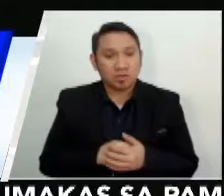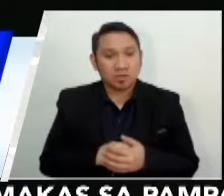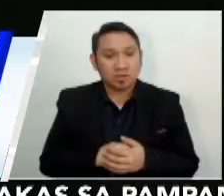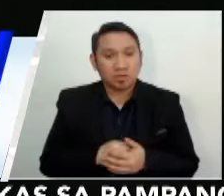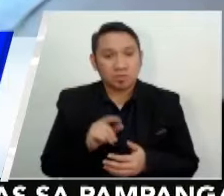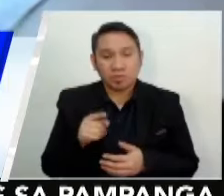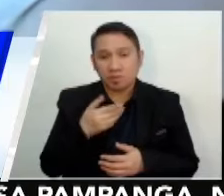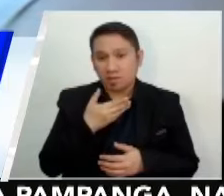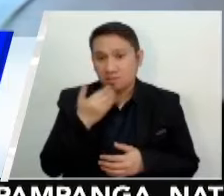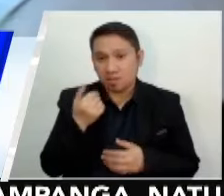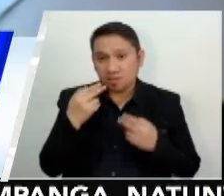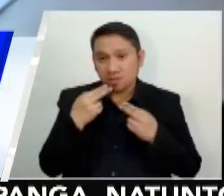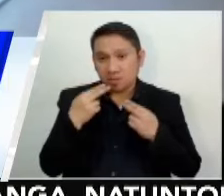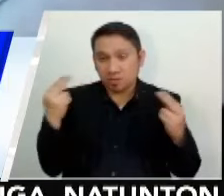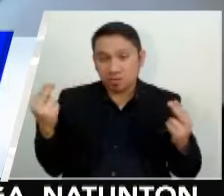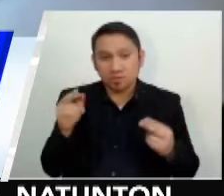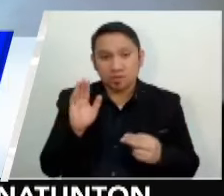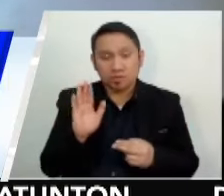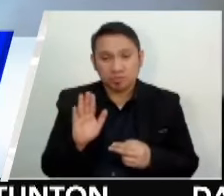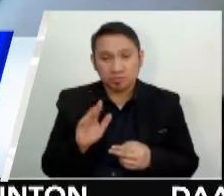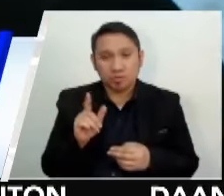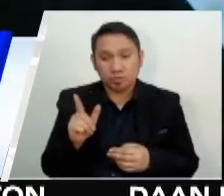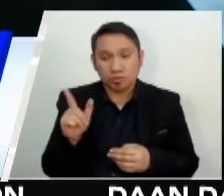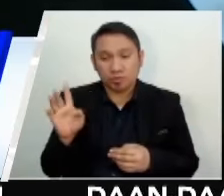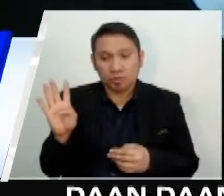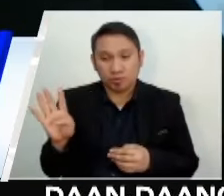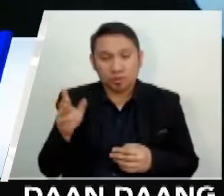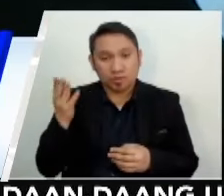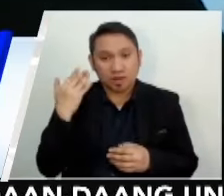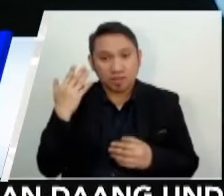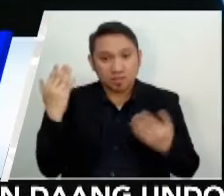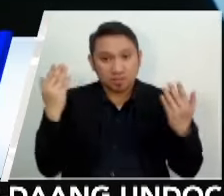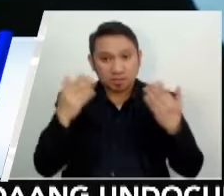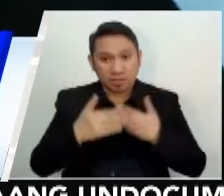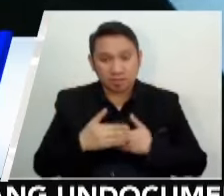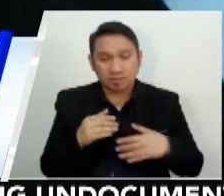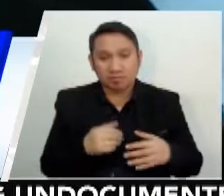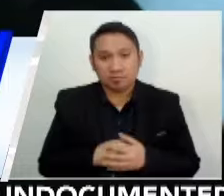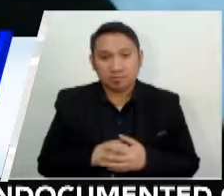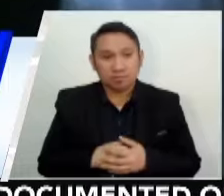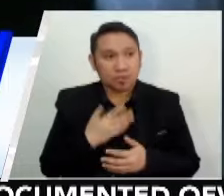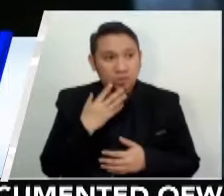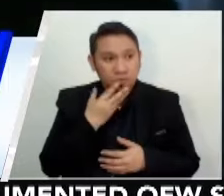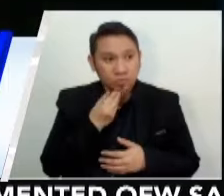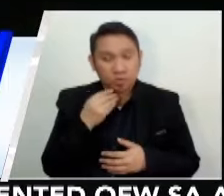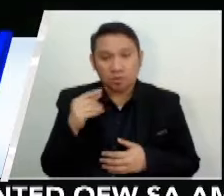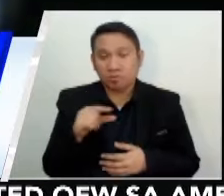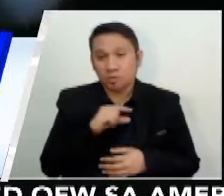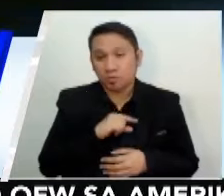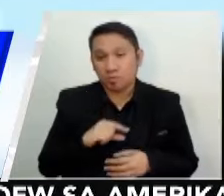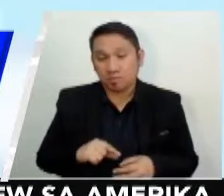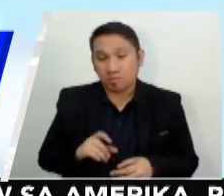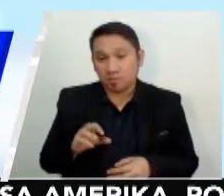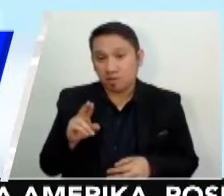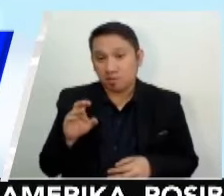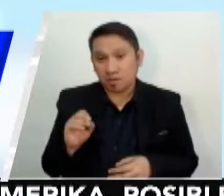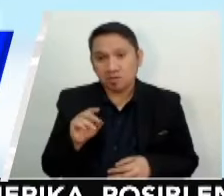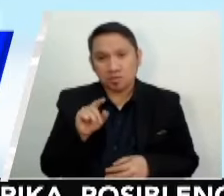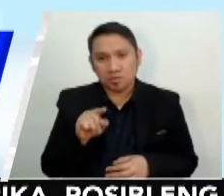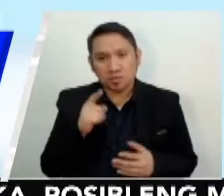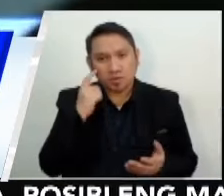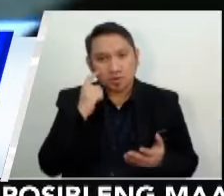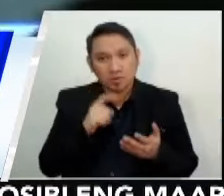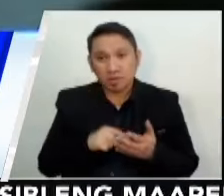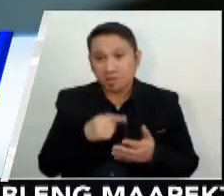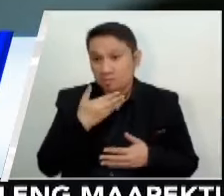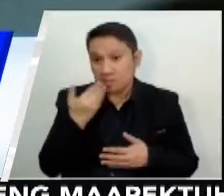and Mavericks 2024 kagabi. Si Kapuso Primetime Queen Marian Rivera, kinilala bilang Best Actress of the